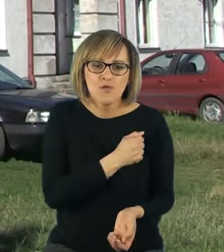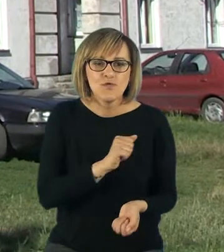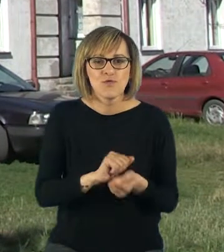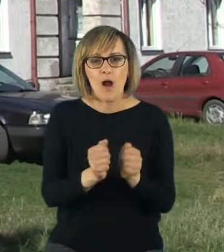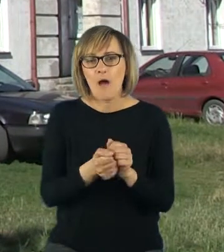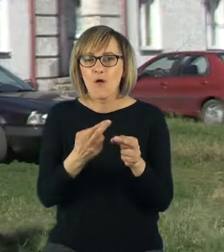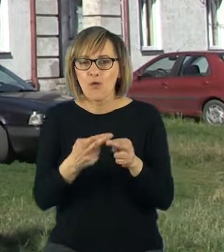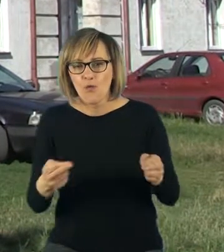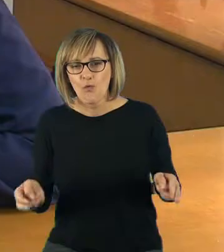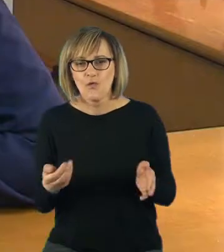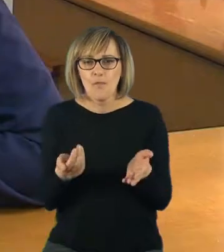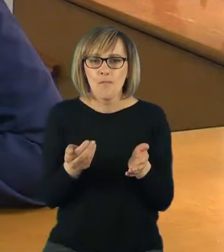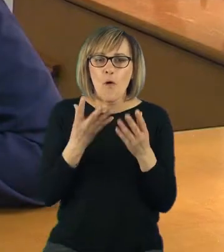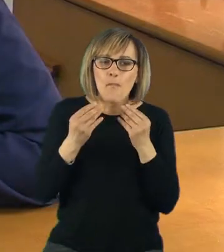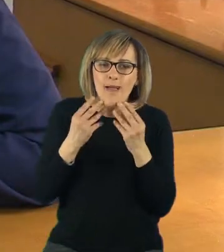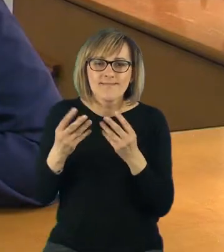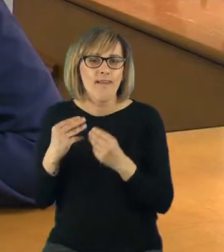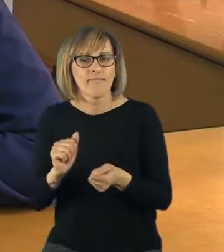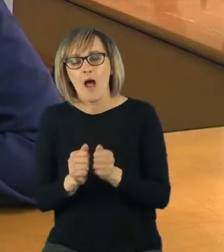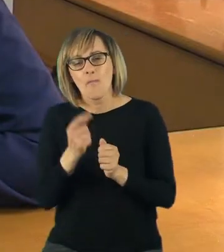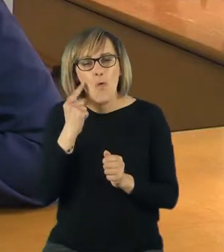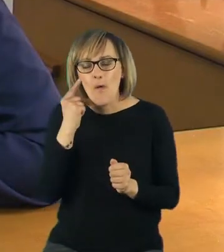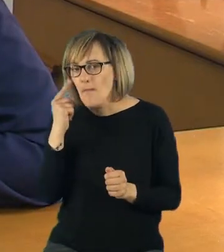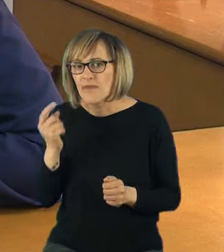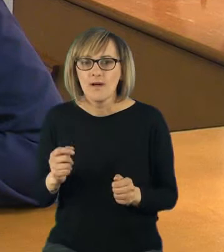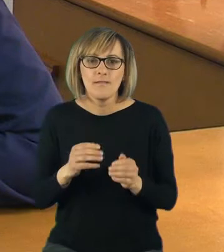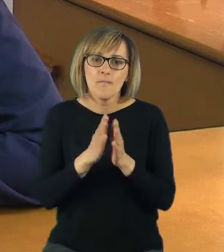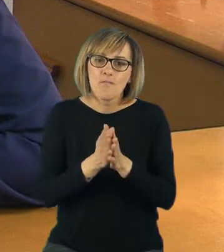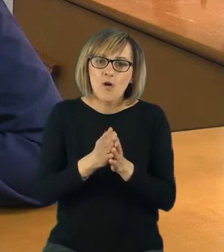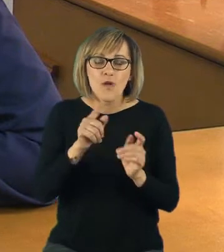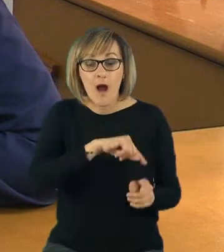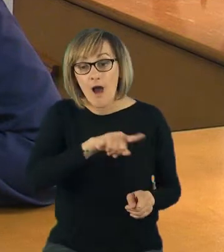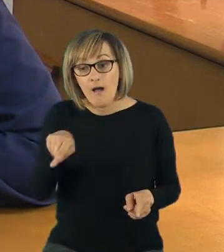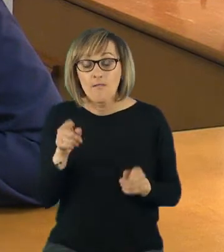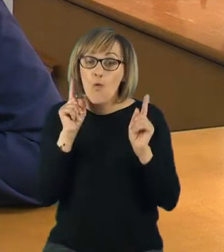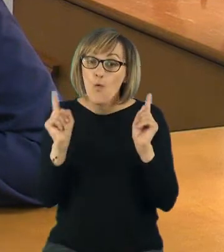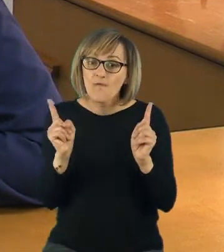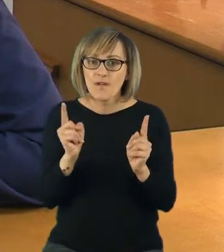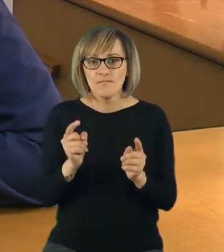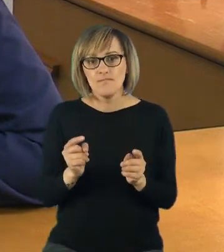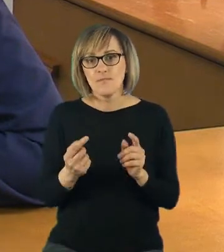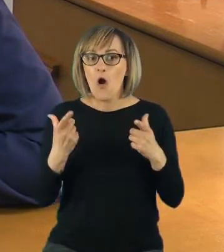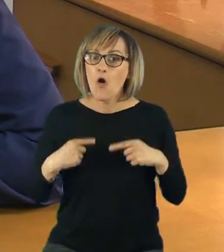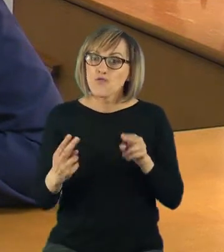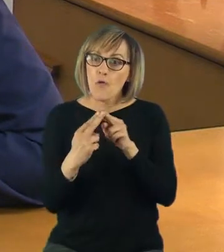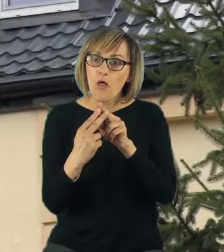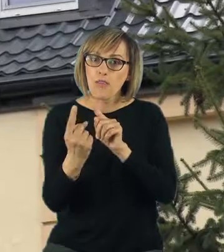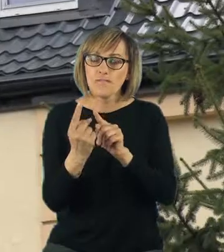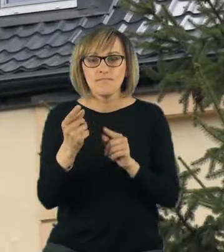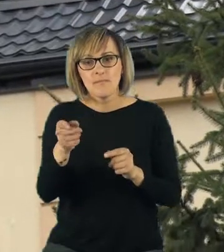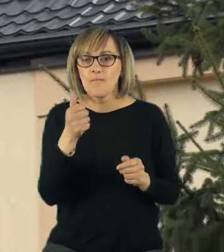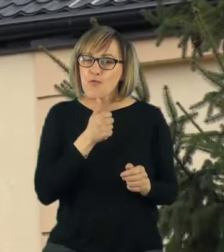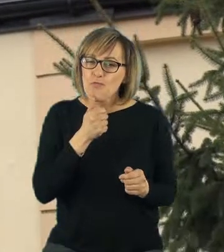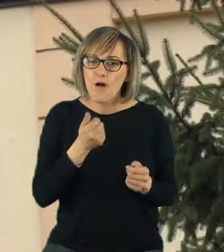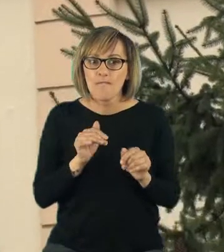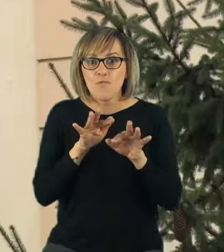kupno różnego rodzaju jakichś świątecznych upominków. Zwracamy się z apelem o zachowanie szczególnej ostrożności w kontaktach z takimi ludźmi, które często próbują po